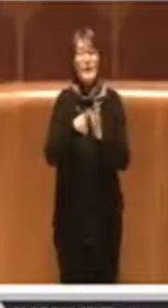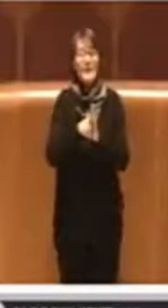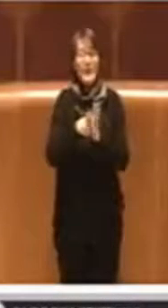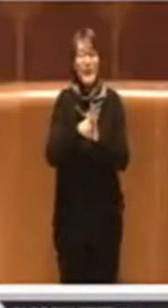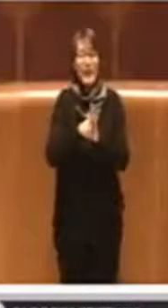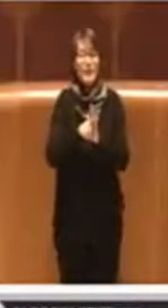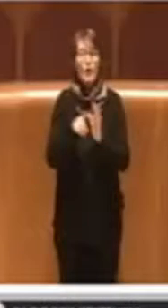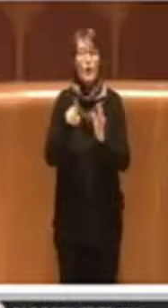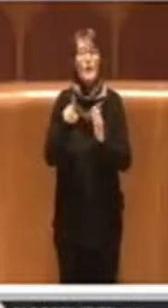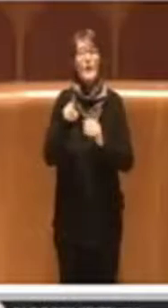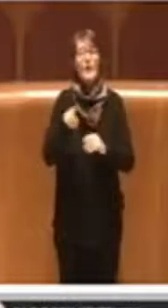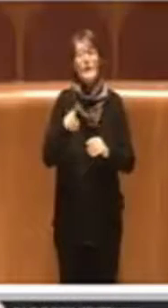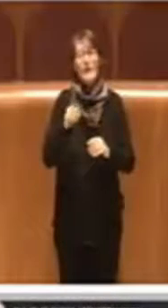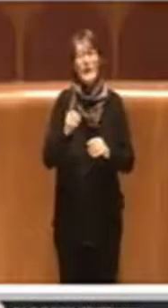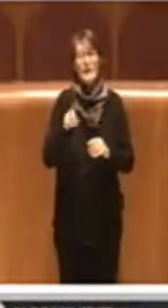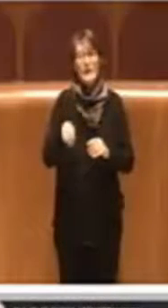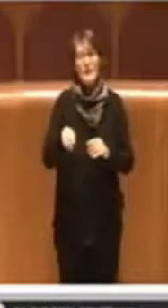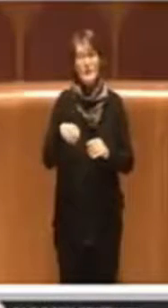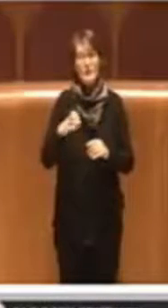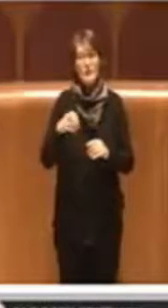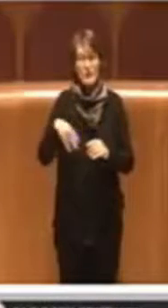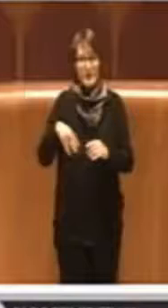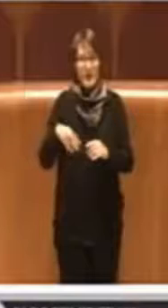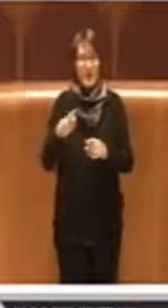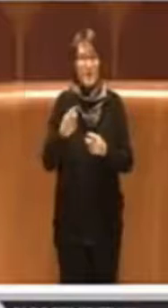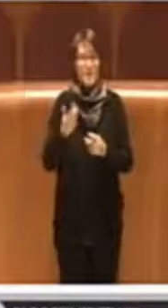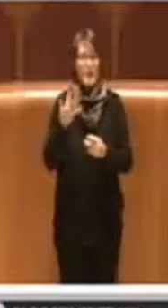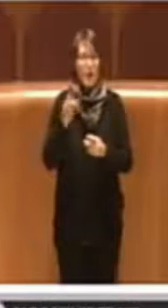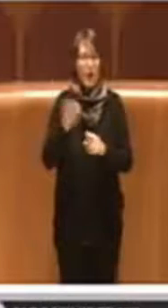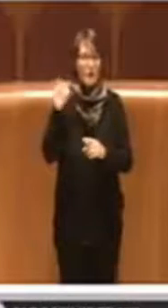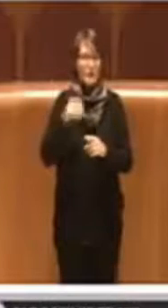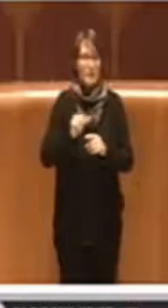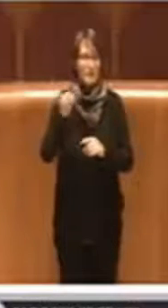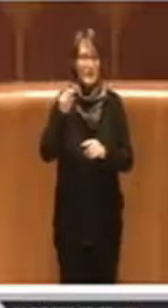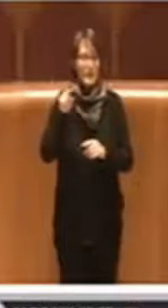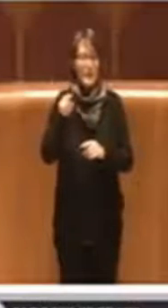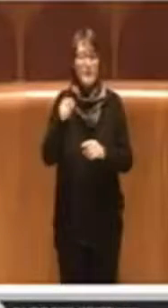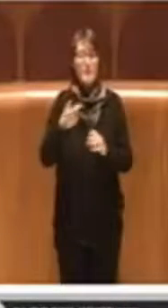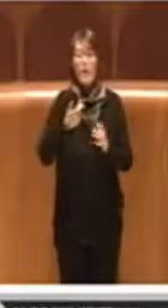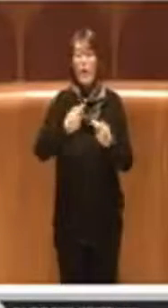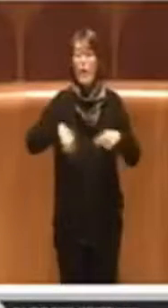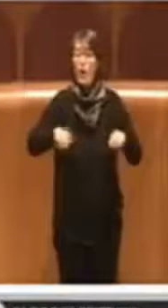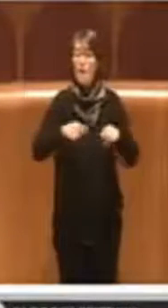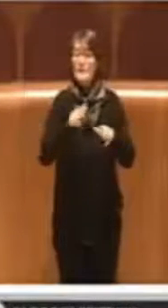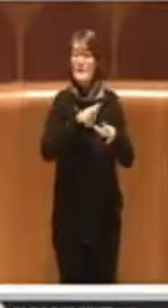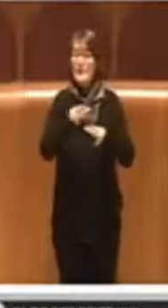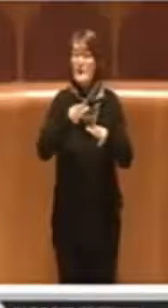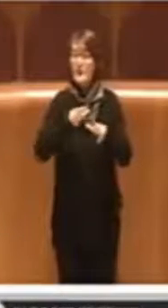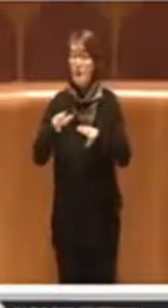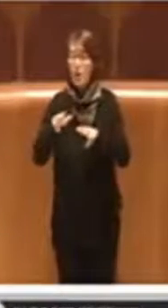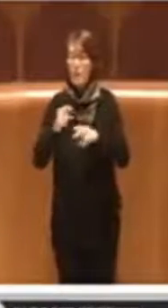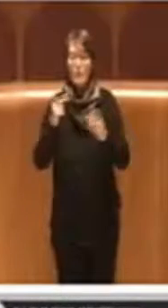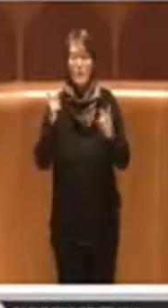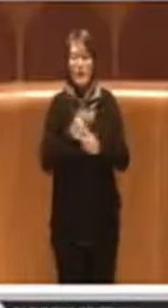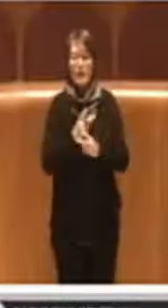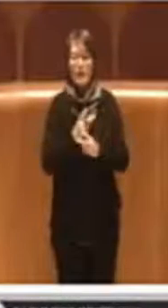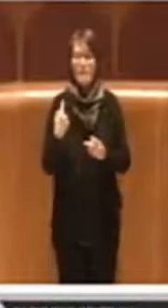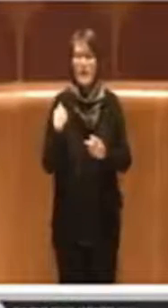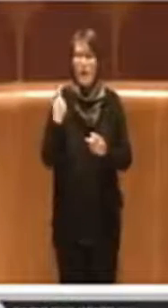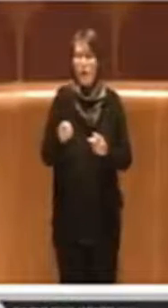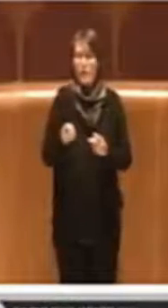DPCM originario, per i consigli dei comuni che non avevano ancora regolamentato appunto modalità di svolgimento